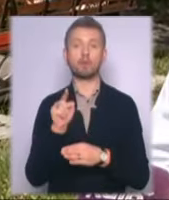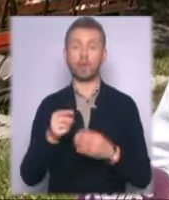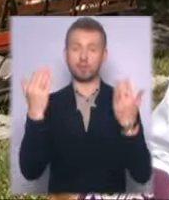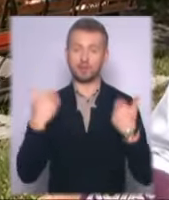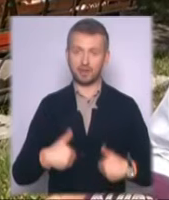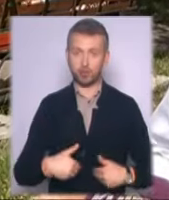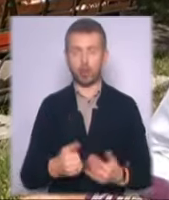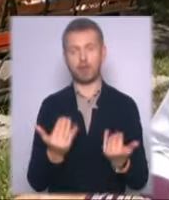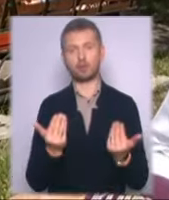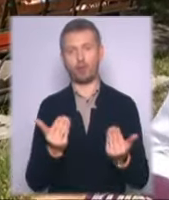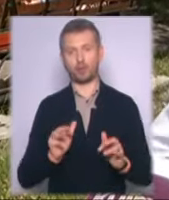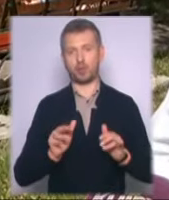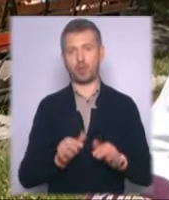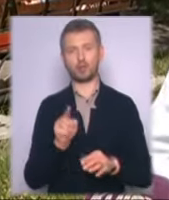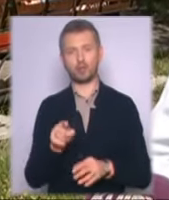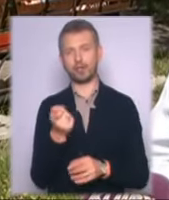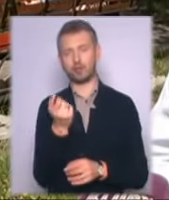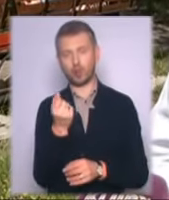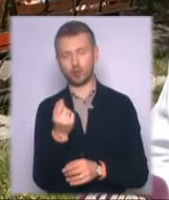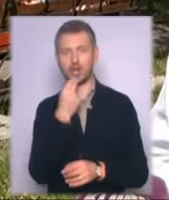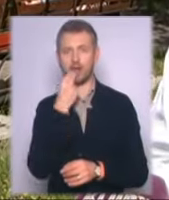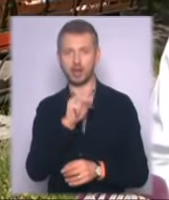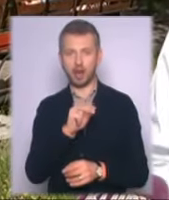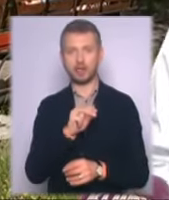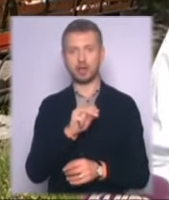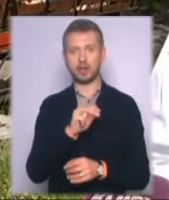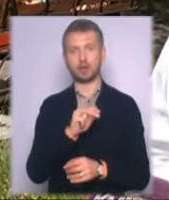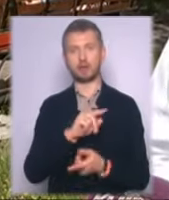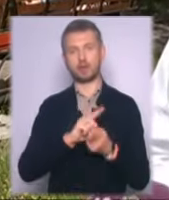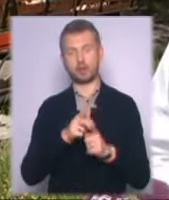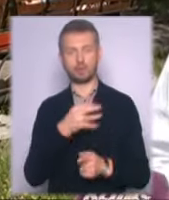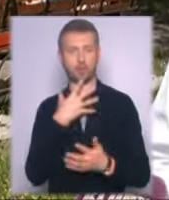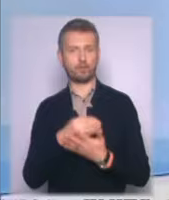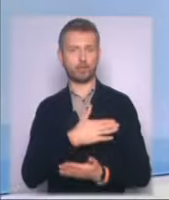а сьогоднішньою акцією вони трошки краще становляться по своїй душі.